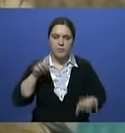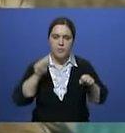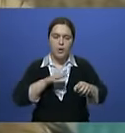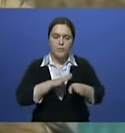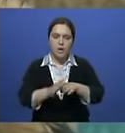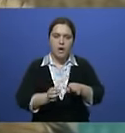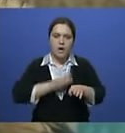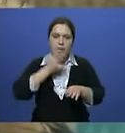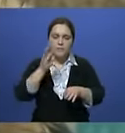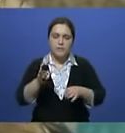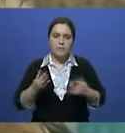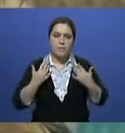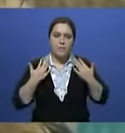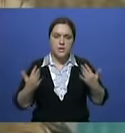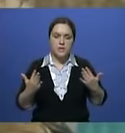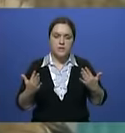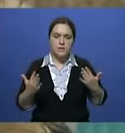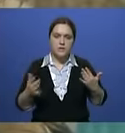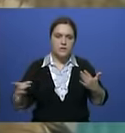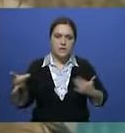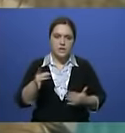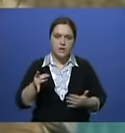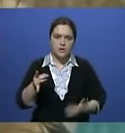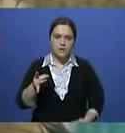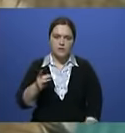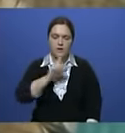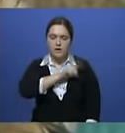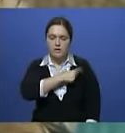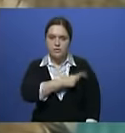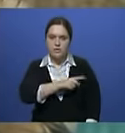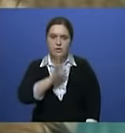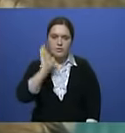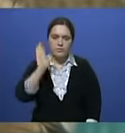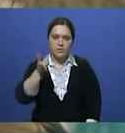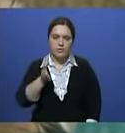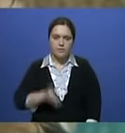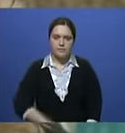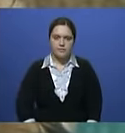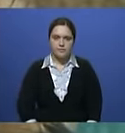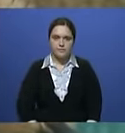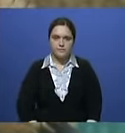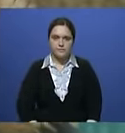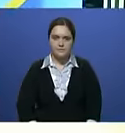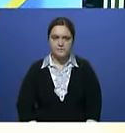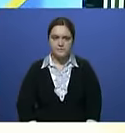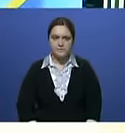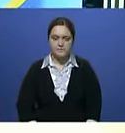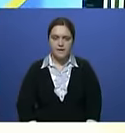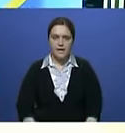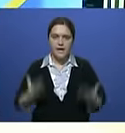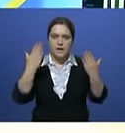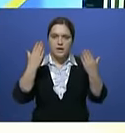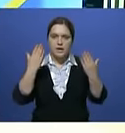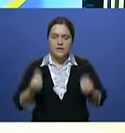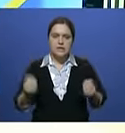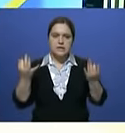потребность районов э в объектах первичной медико-санитарной помощи День